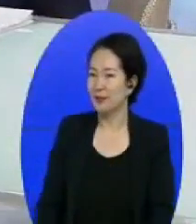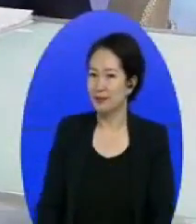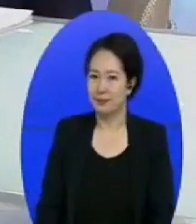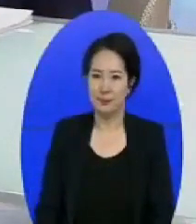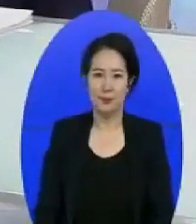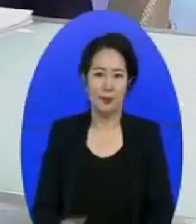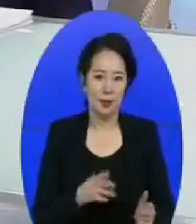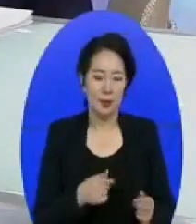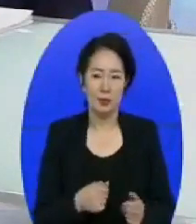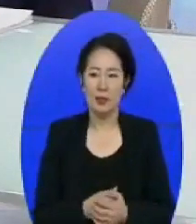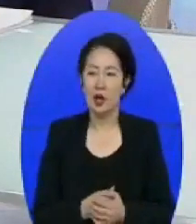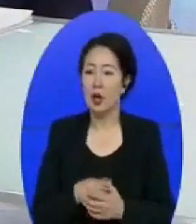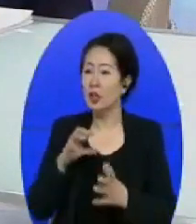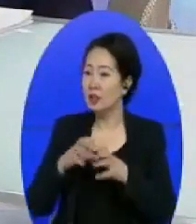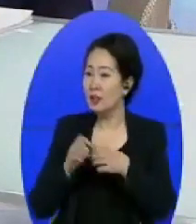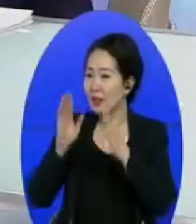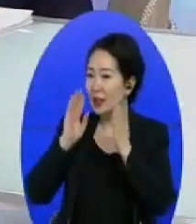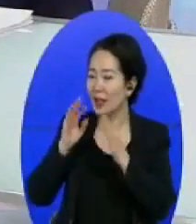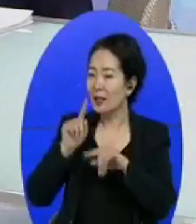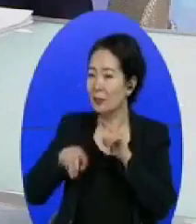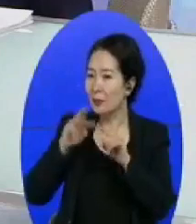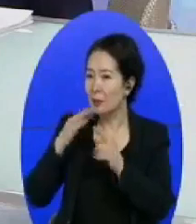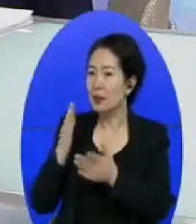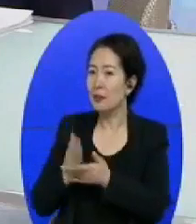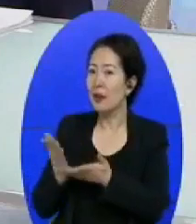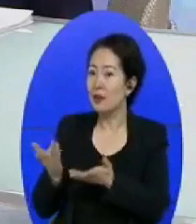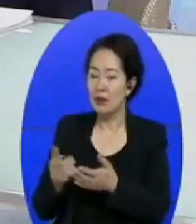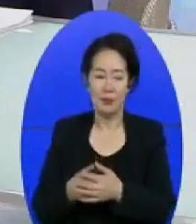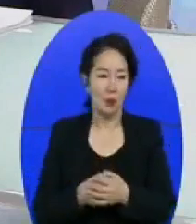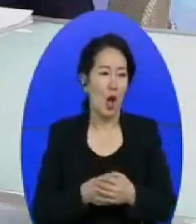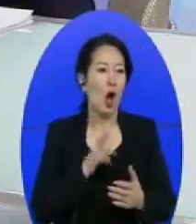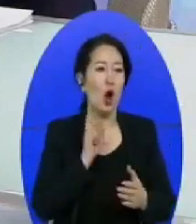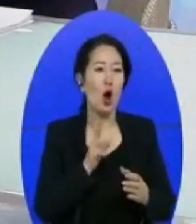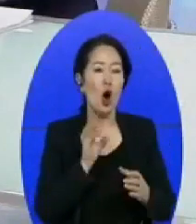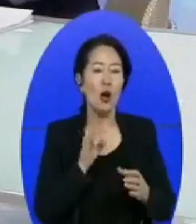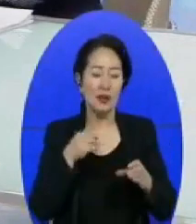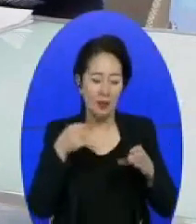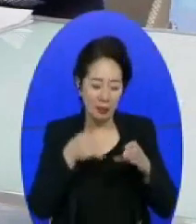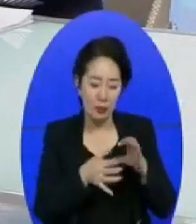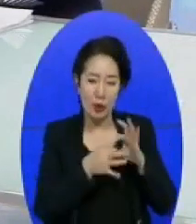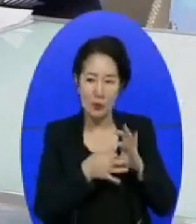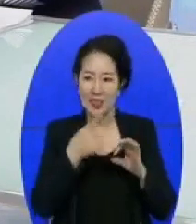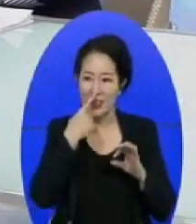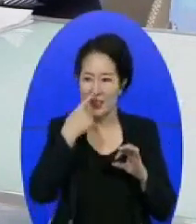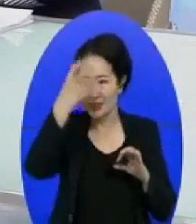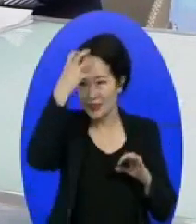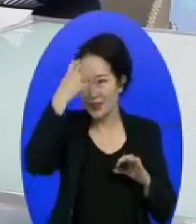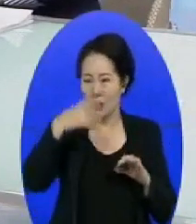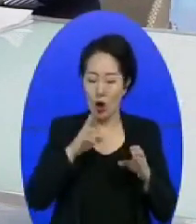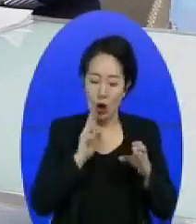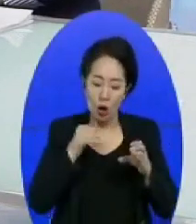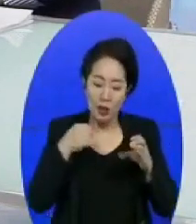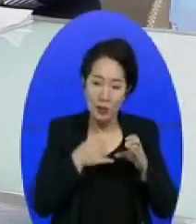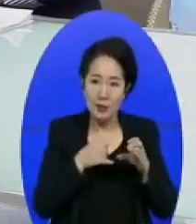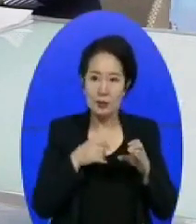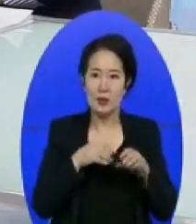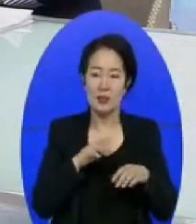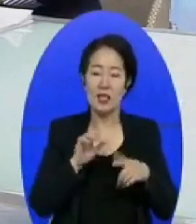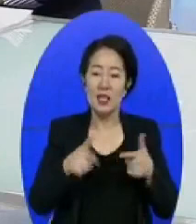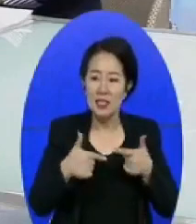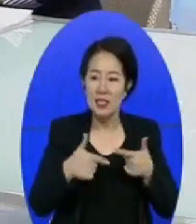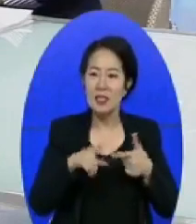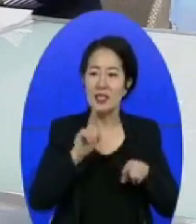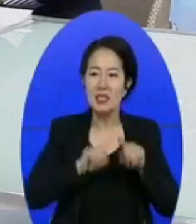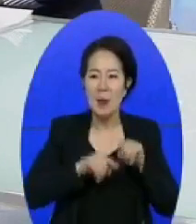Чмиг. Өнөөдөр дэлхийн нийтийн анхааралд ямар мэдээллүүд байна? Коронавирустай холбоотой Хятадын засгийн газраас бас коронавирусын эсрэг авч байгаа